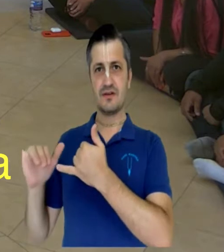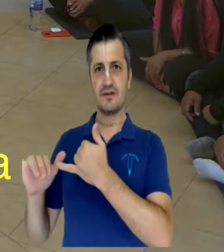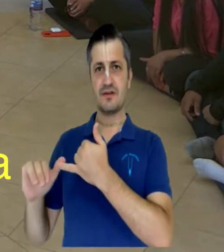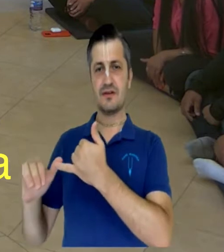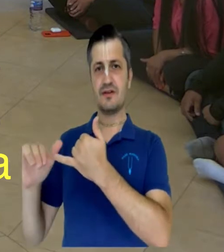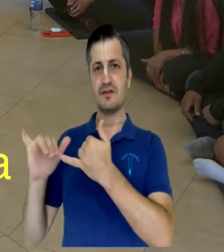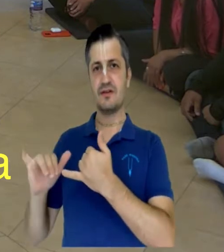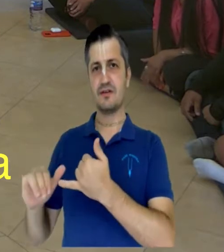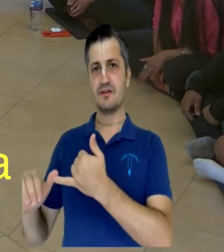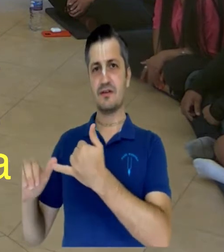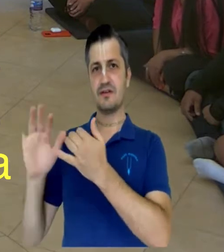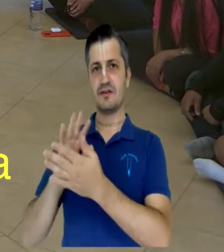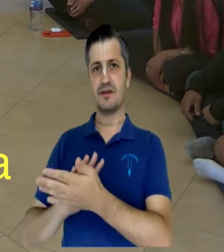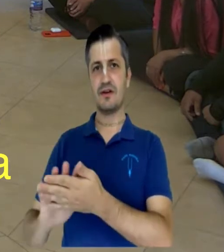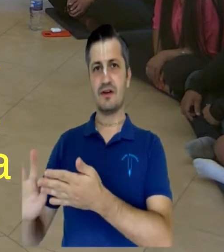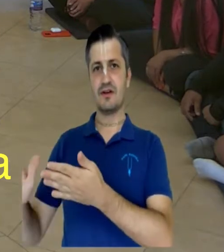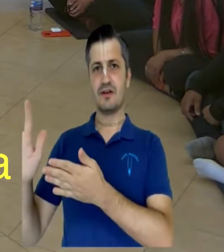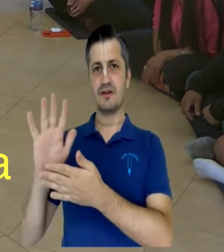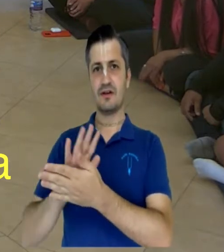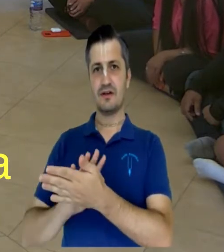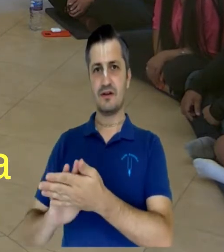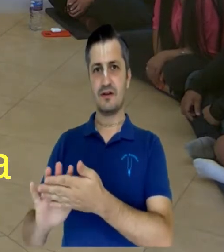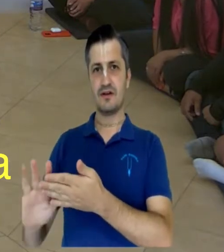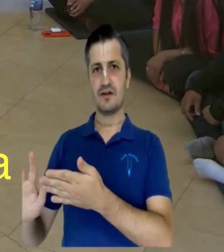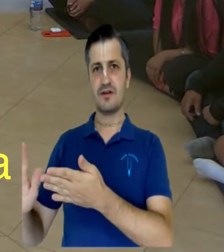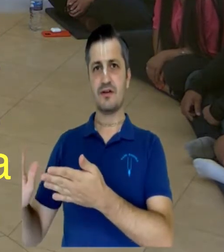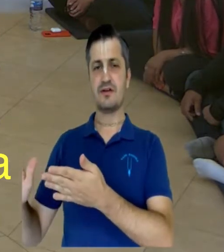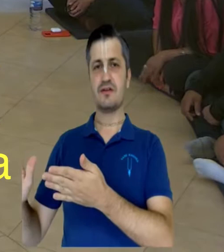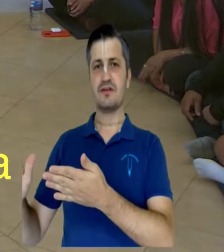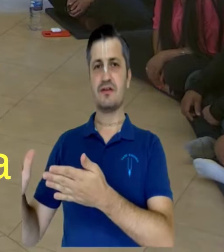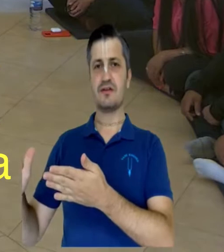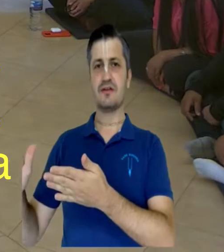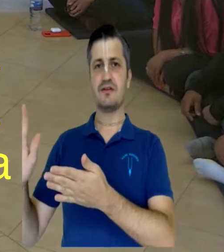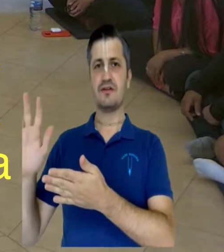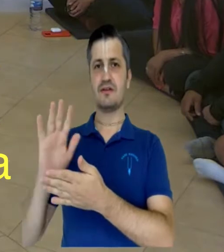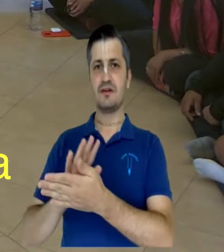Krishna Krishna, Hare Hare,